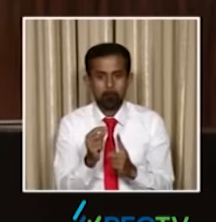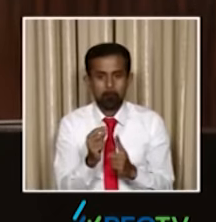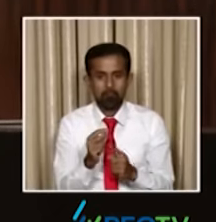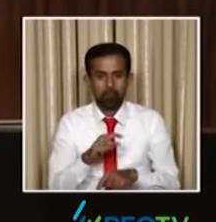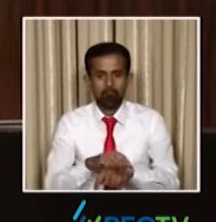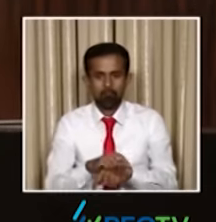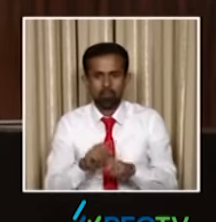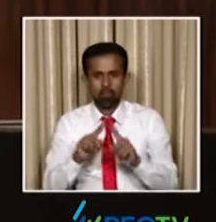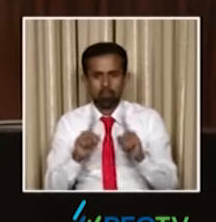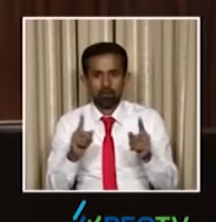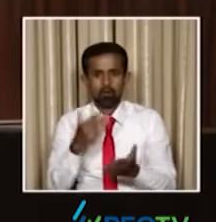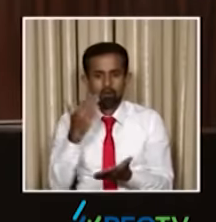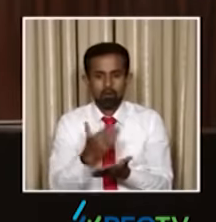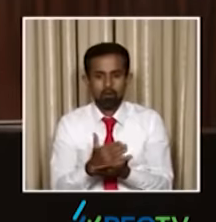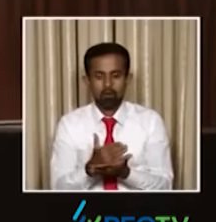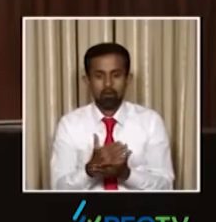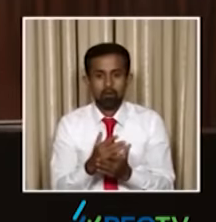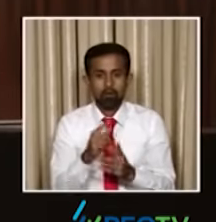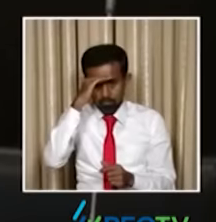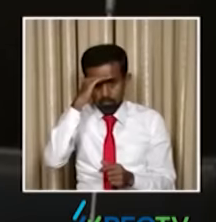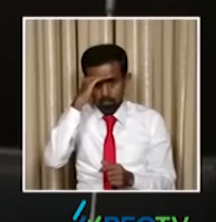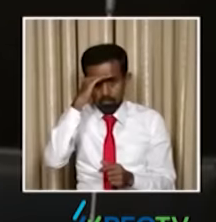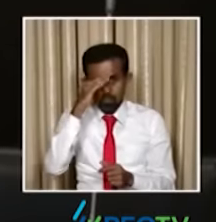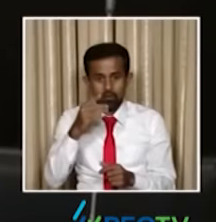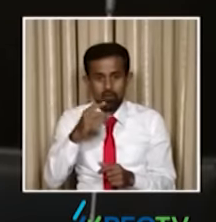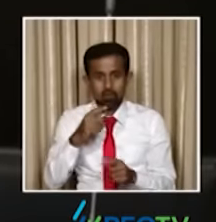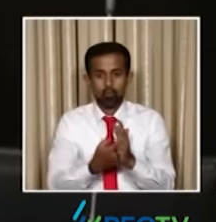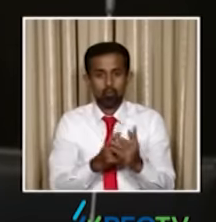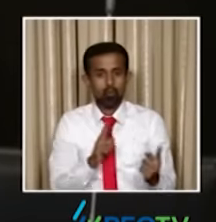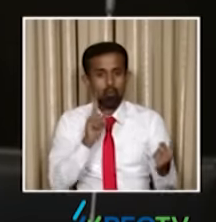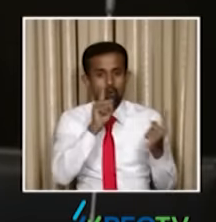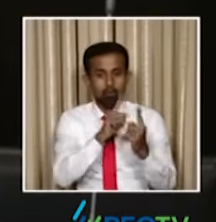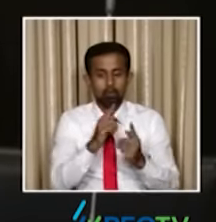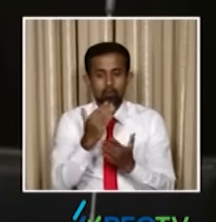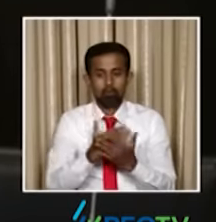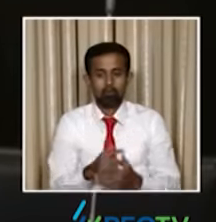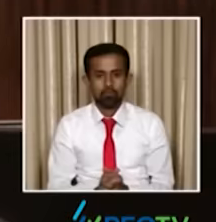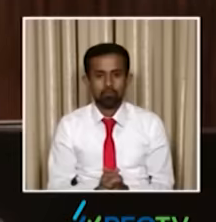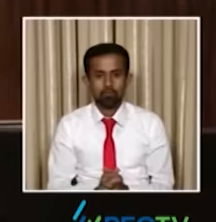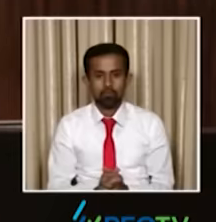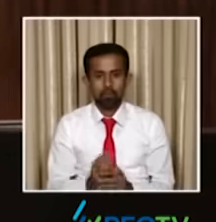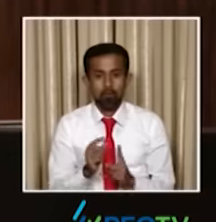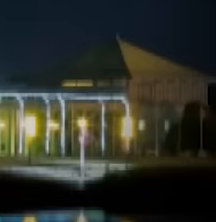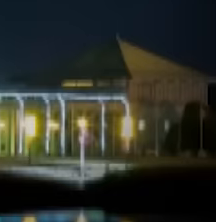විනාඩි 10කට අත්හිටවලා ගරු කතානායකතුමාට කාමරේ හමුවි කරුණු කියන අවස්ථාව දෙන්න